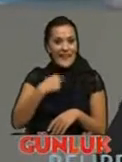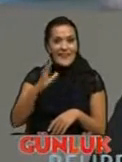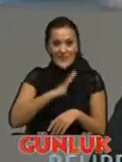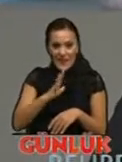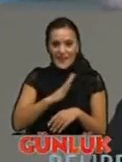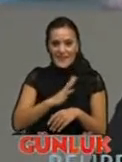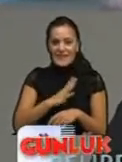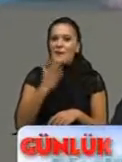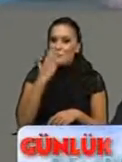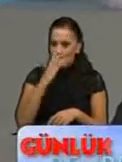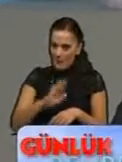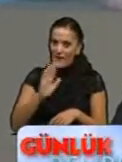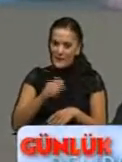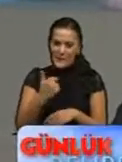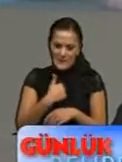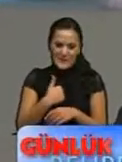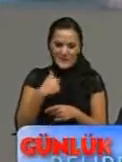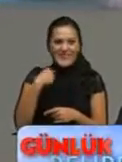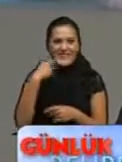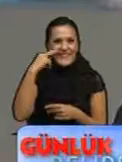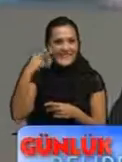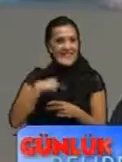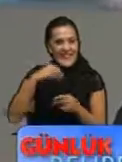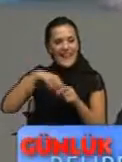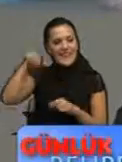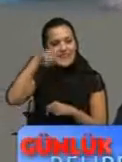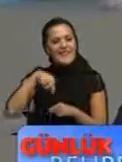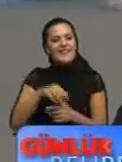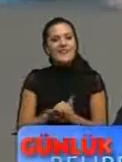var, hoş bir beyefendi. Bekliyorum ilgilerini.